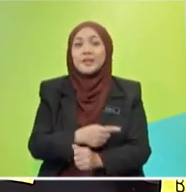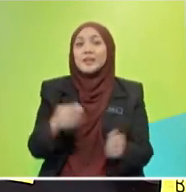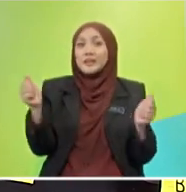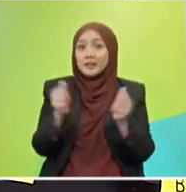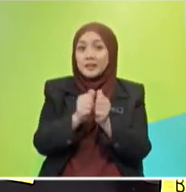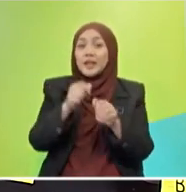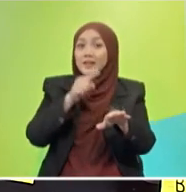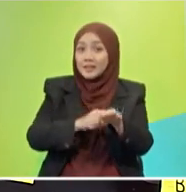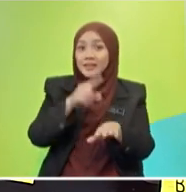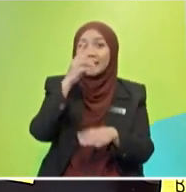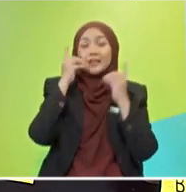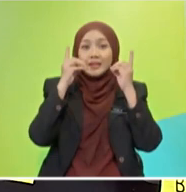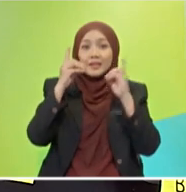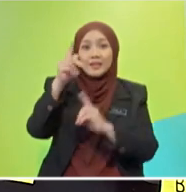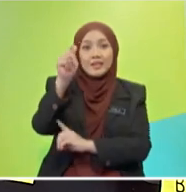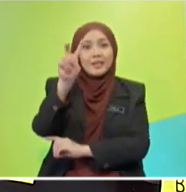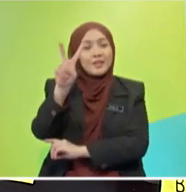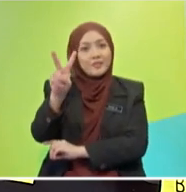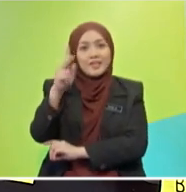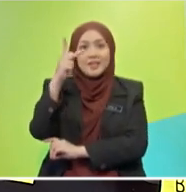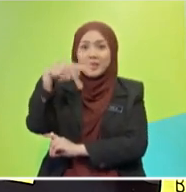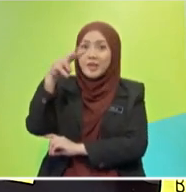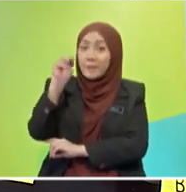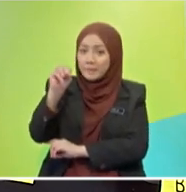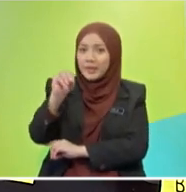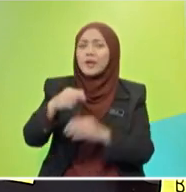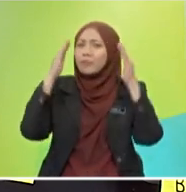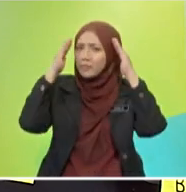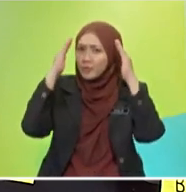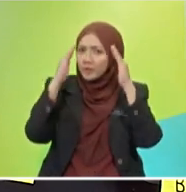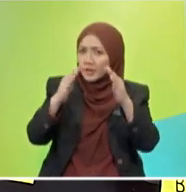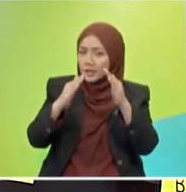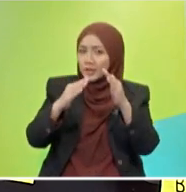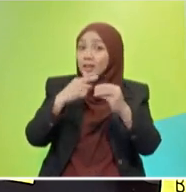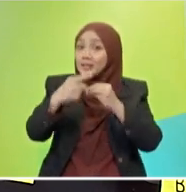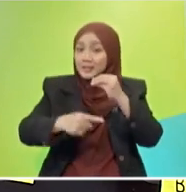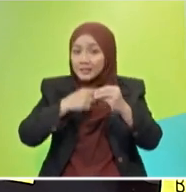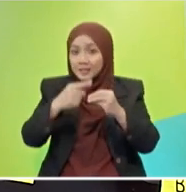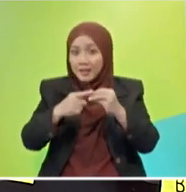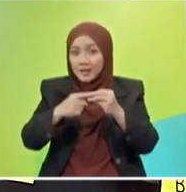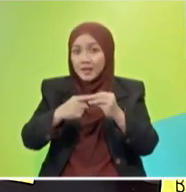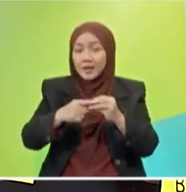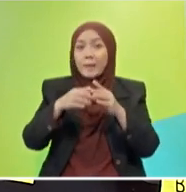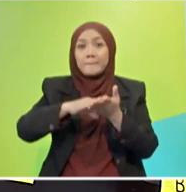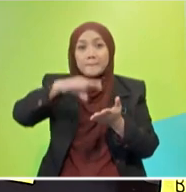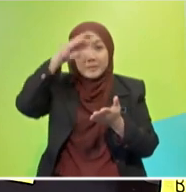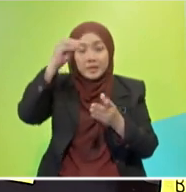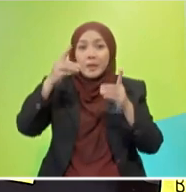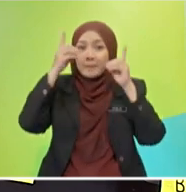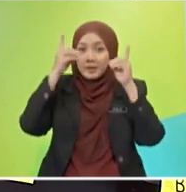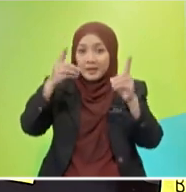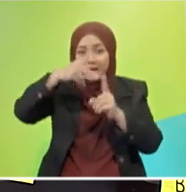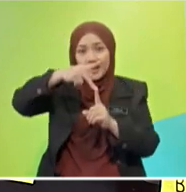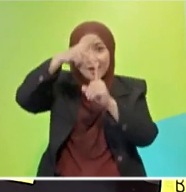Yang pastinya ketika ini kita akan memberi fokus terhadap pembelajaran Pendidikan khas yaitu berkenaan dengan